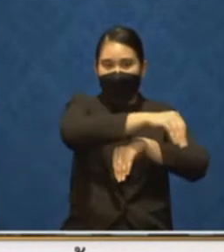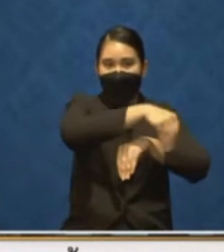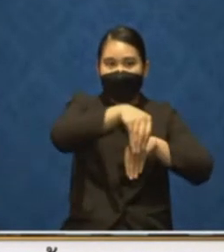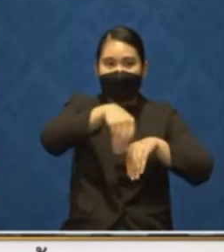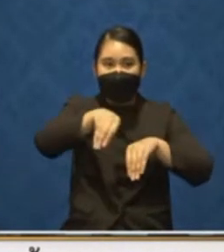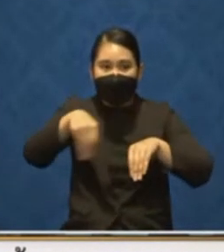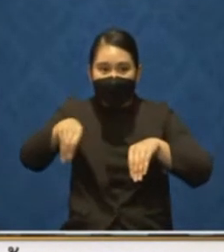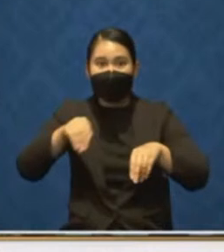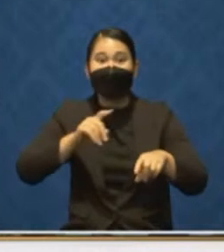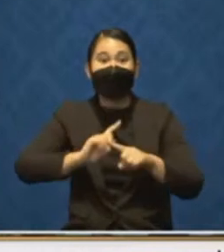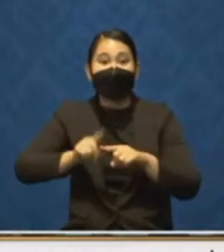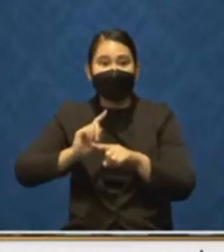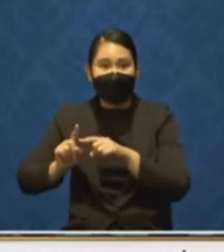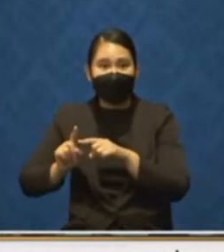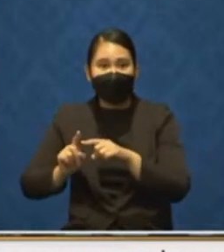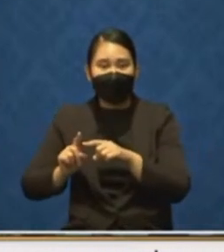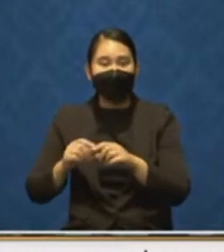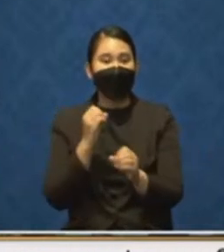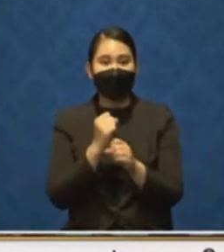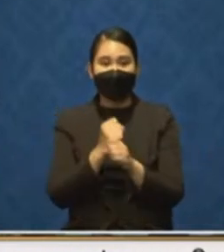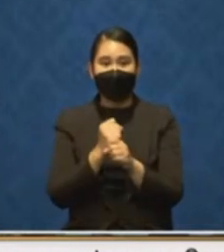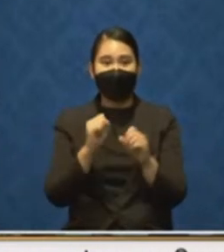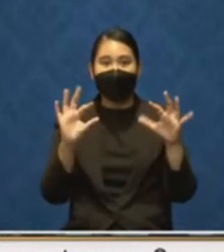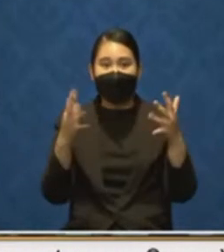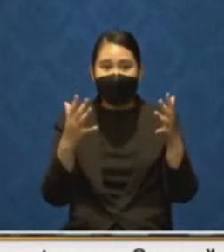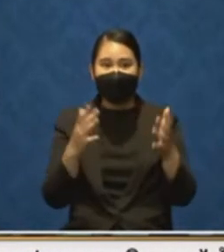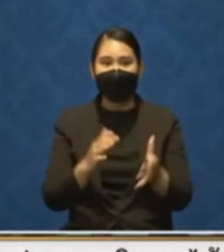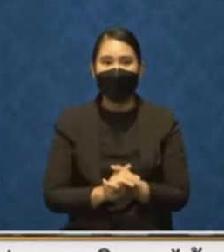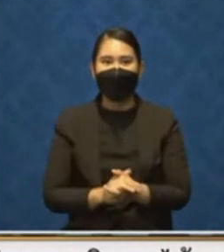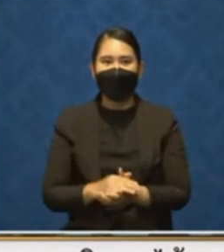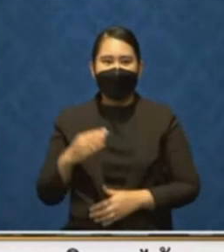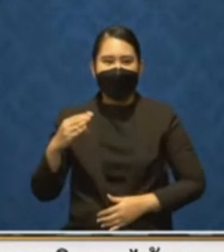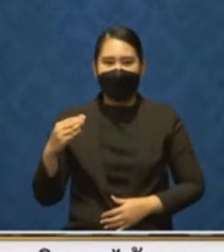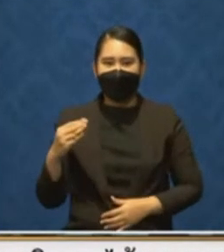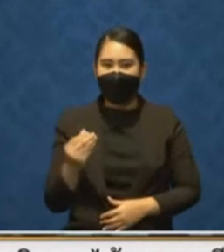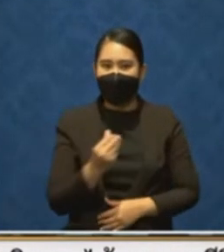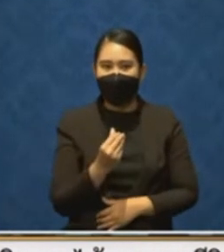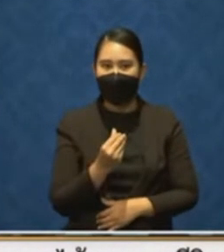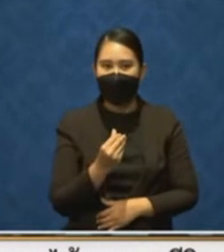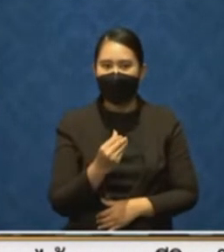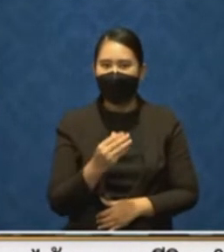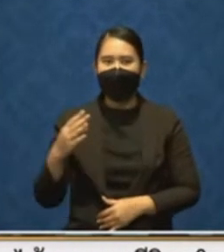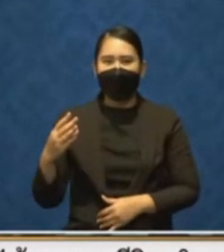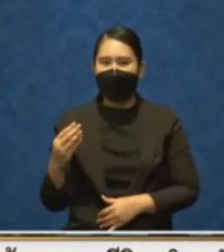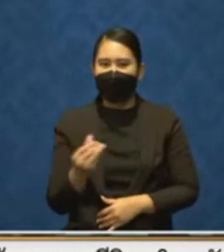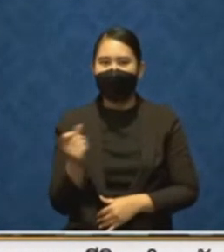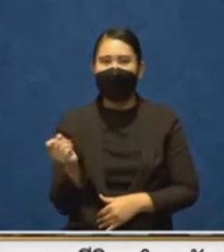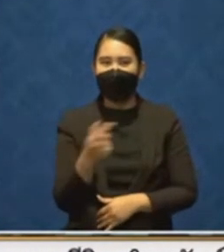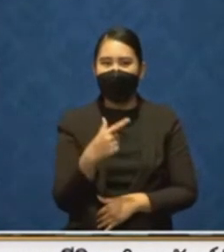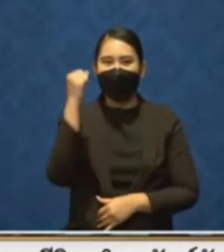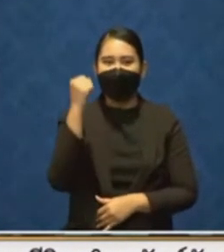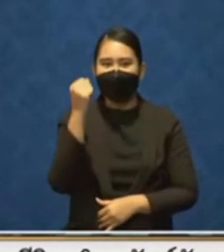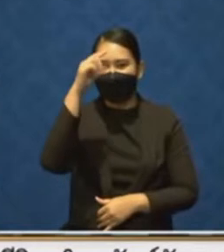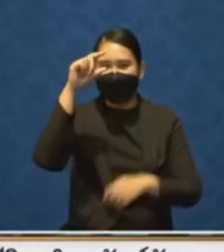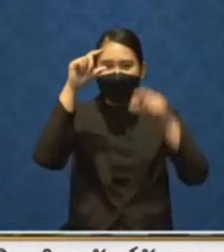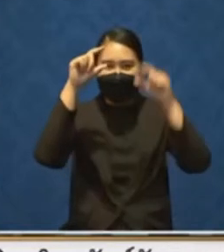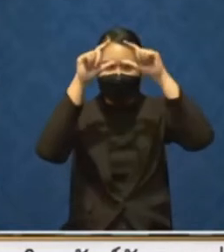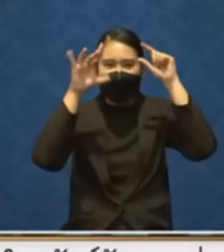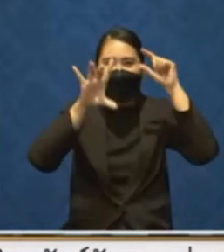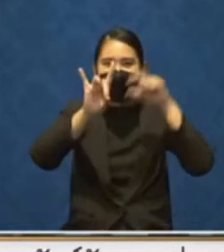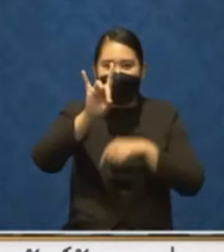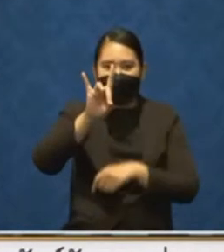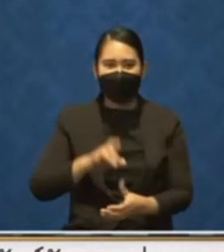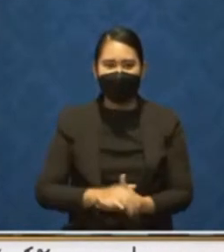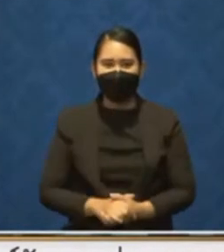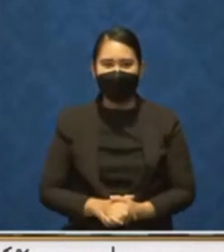ด้วยกันไม่ค่อยมีครับเร็วสุดแบบFast 8เลยนะยิงบนรถเมล์สาย 8บ้านเราอีกนะเริ่ม4